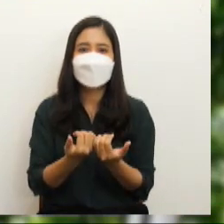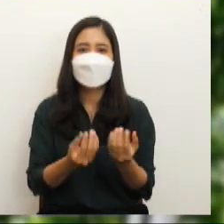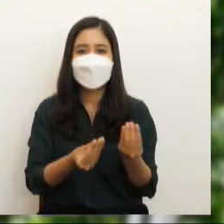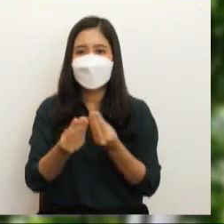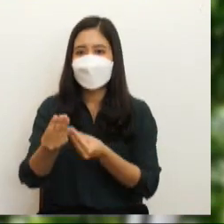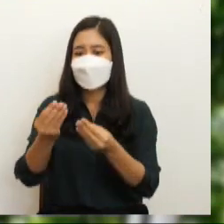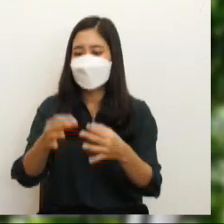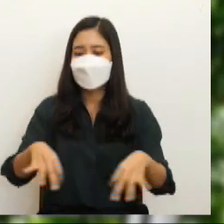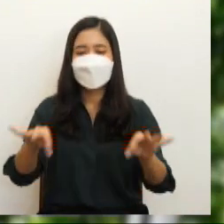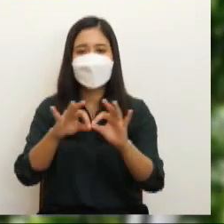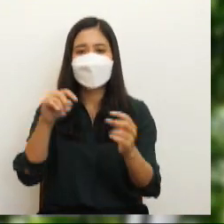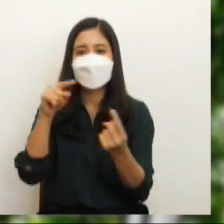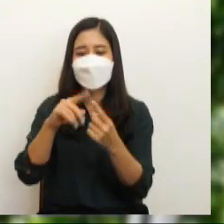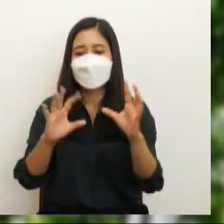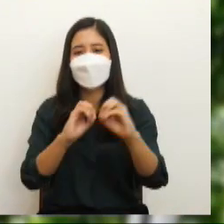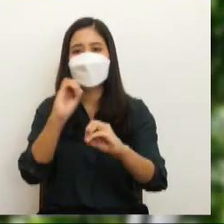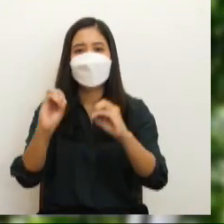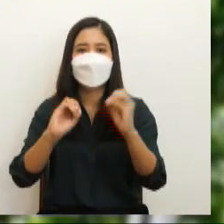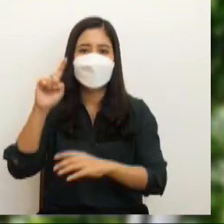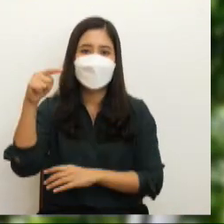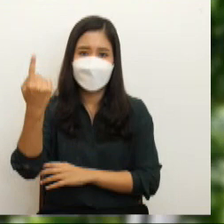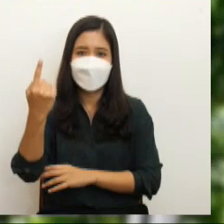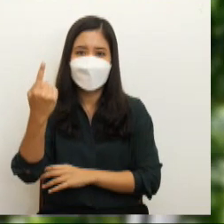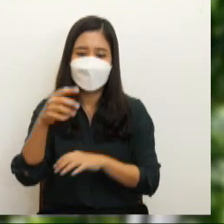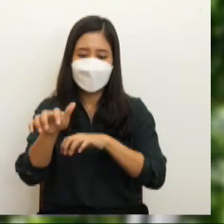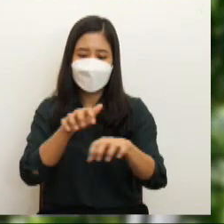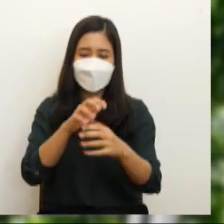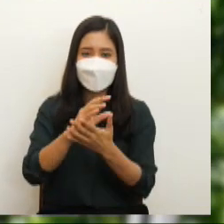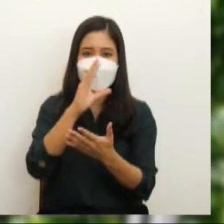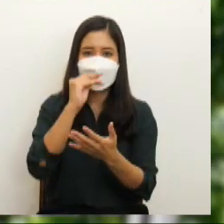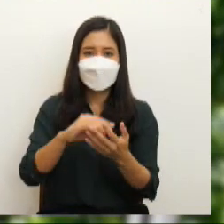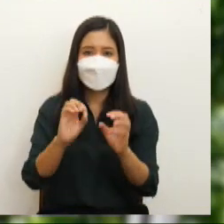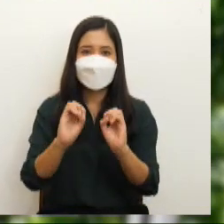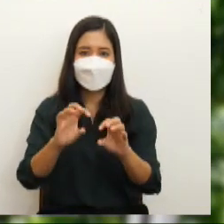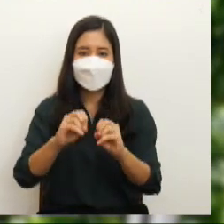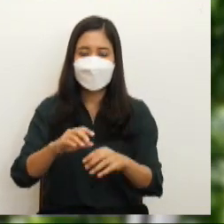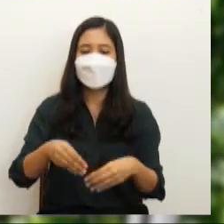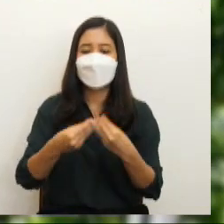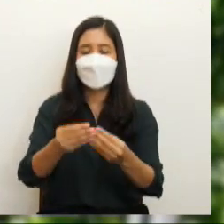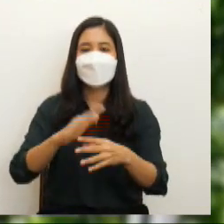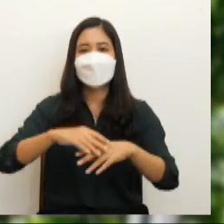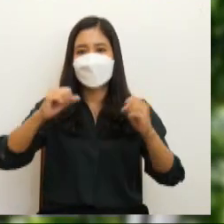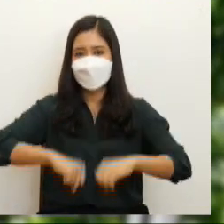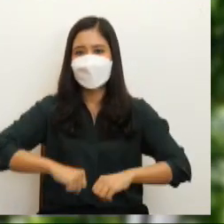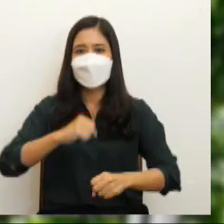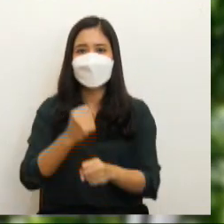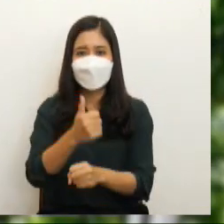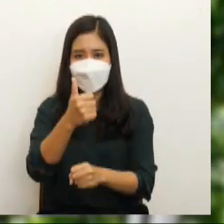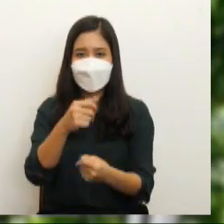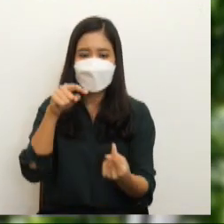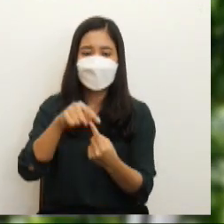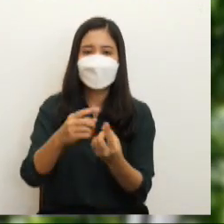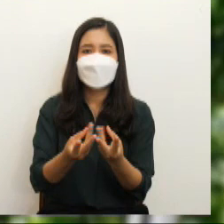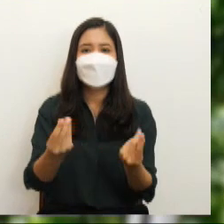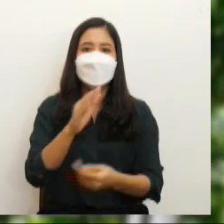ในเรื่องของความปลอดภัยเป็นสำคัญส่วนการจัดการเรียนการสอนทำเท่าที่สามารถที่จะทำได้ภายใต้บริบทและ